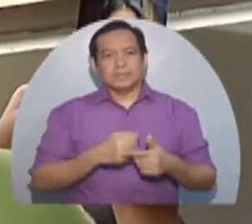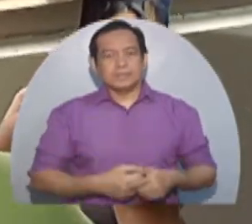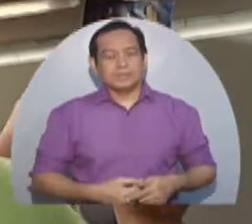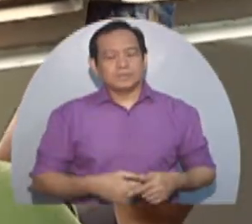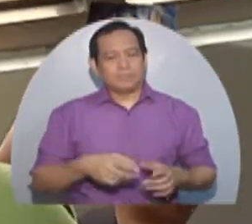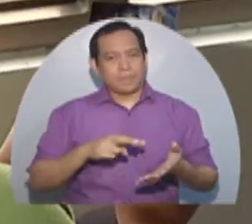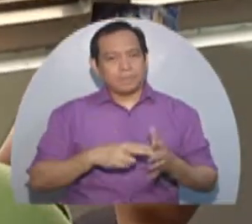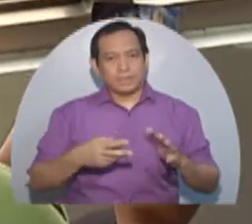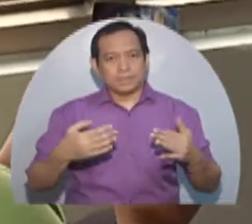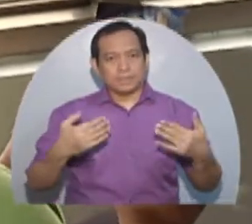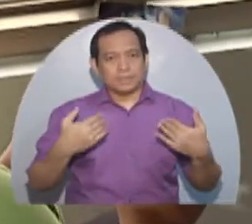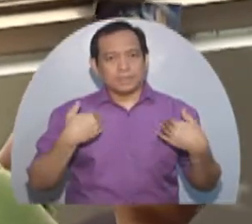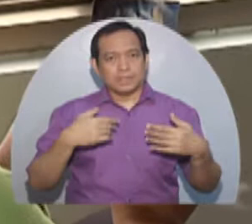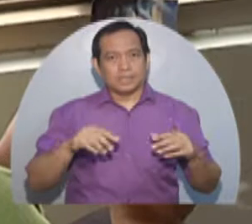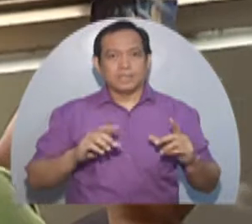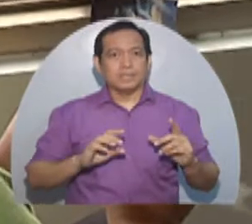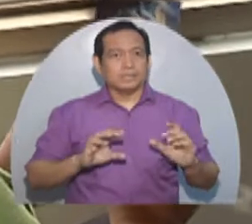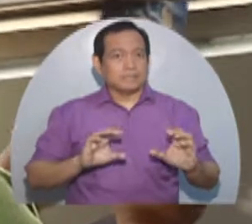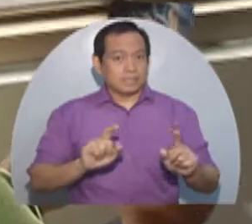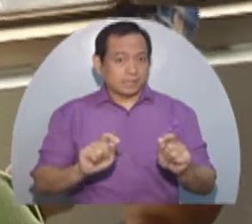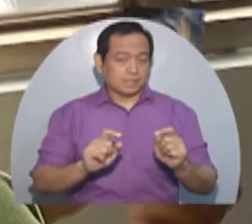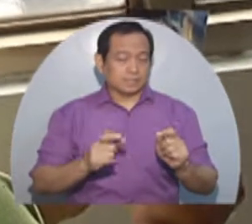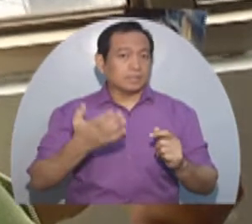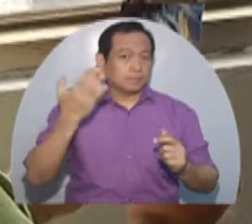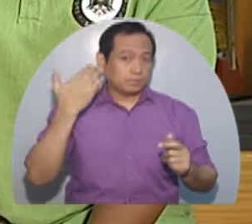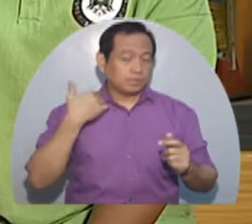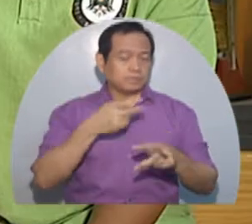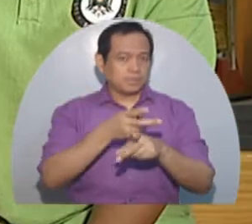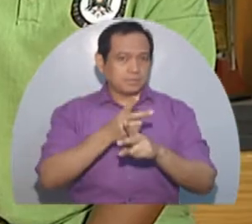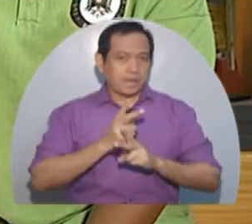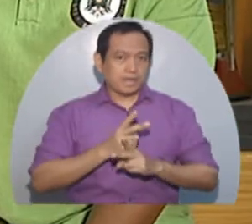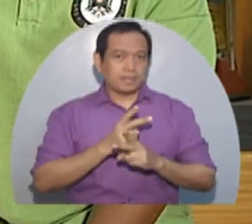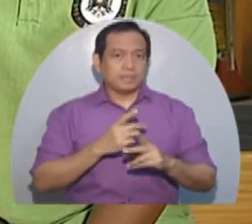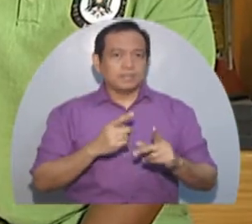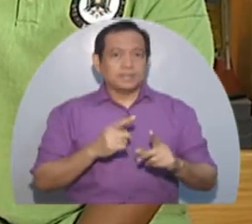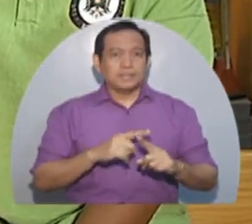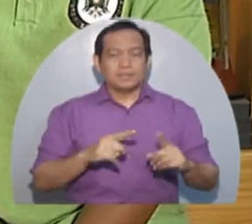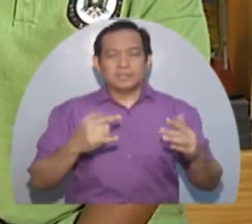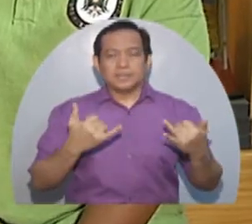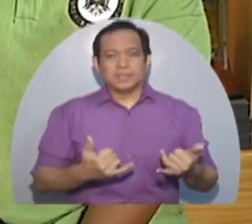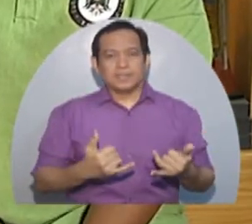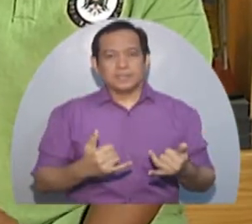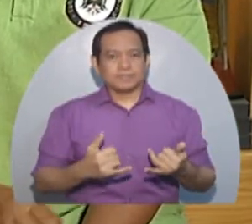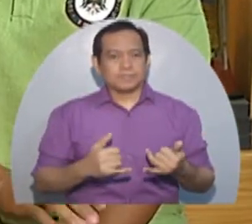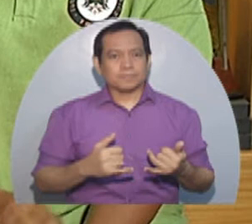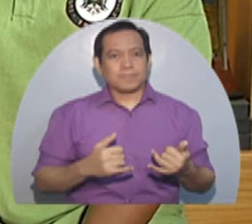garapa. Ibig niyo sabihin, meron kayong kariton? Dati po, humihiram po kami ng kariton. Sa ngayon po,